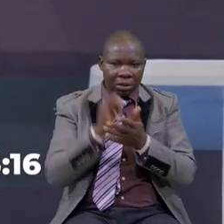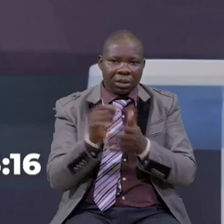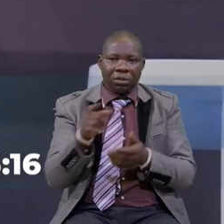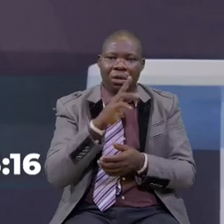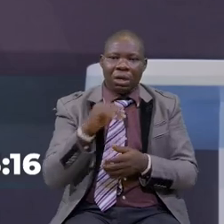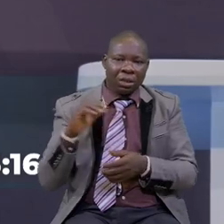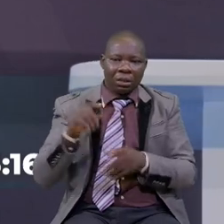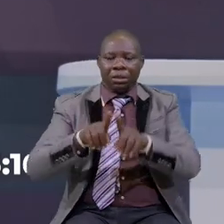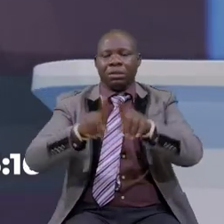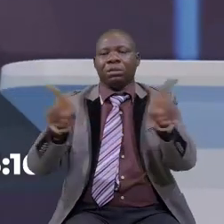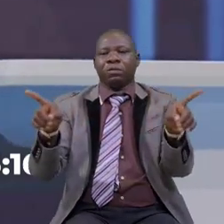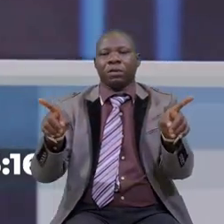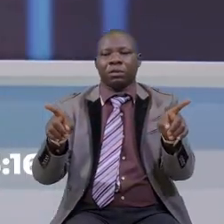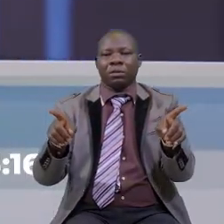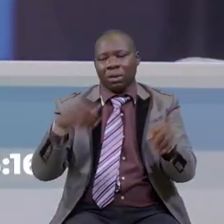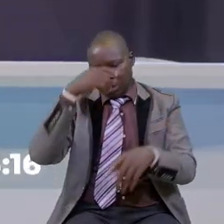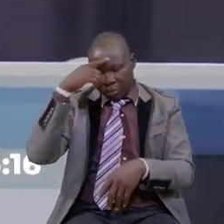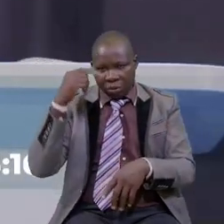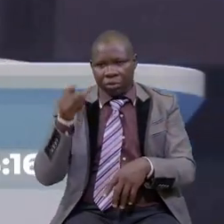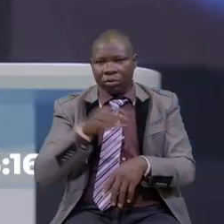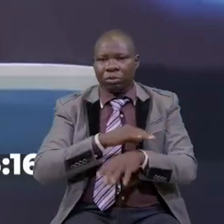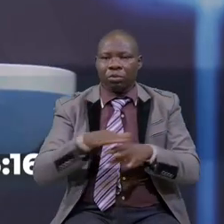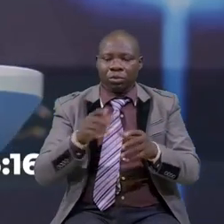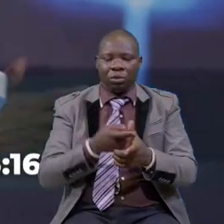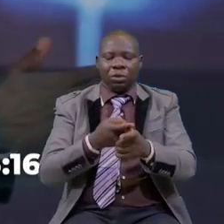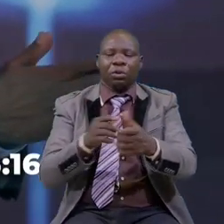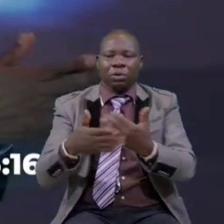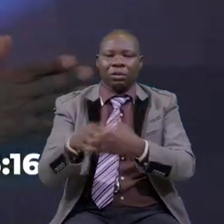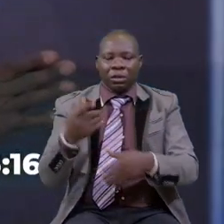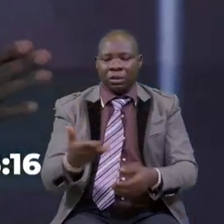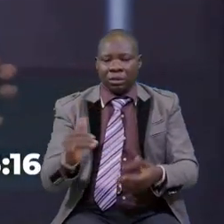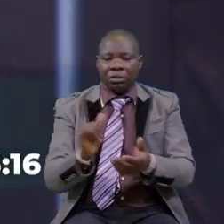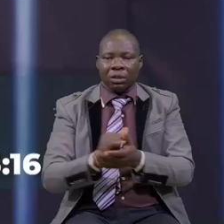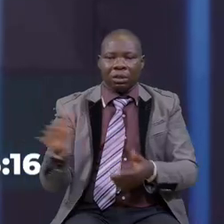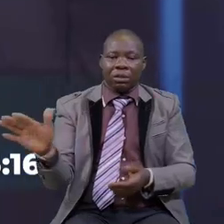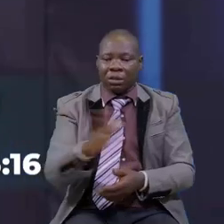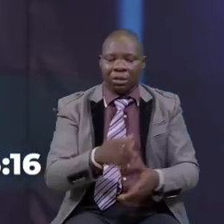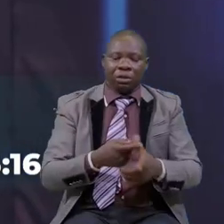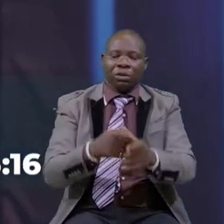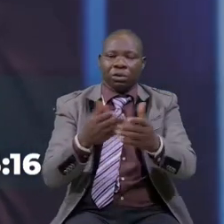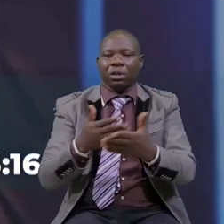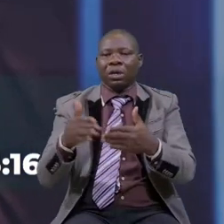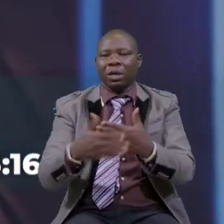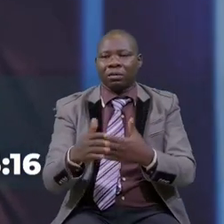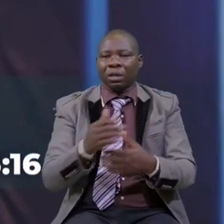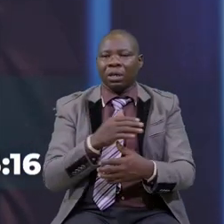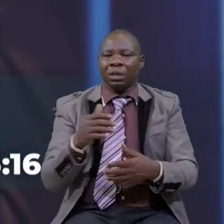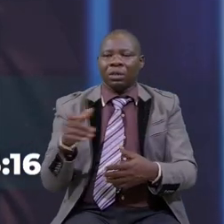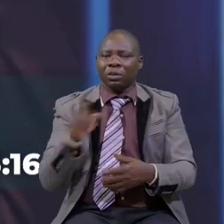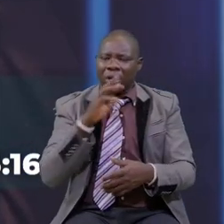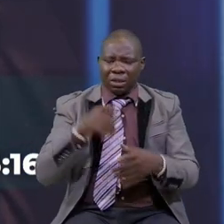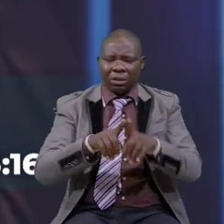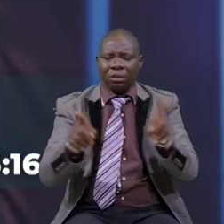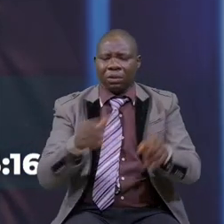es étrange. Parce que tu ne cours pas après les choses qu'ils cherchent, tu es étrange. Et ils te